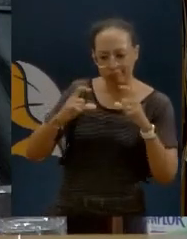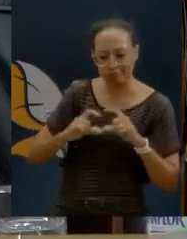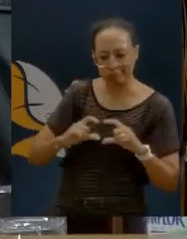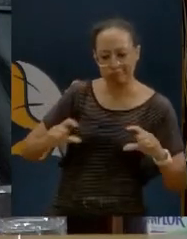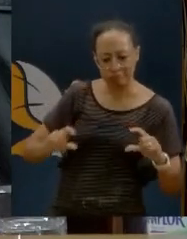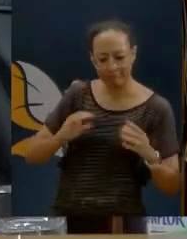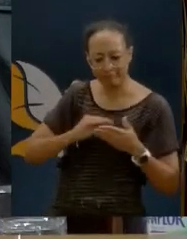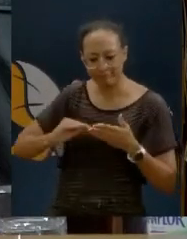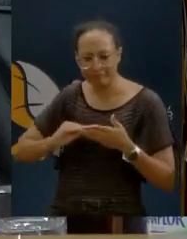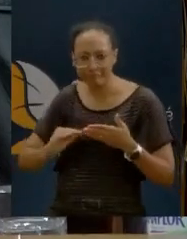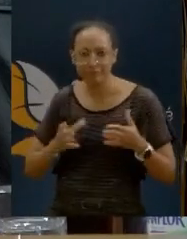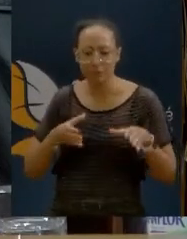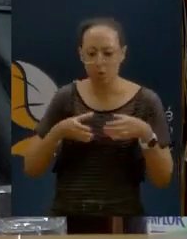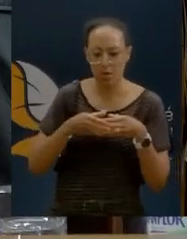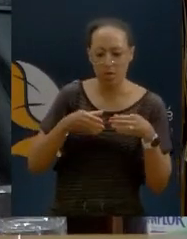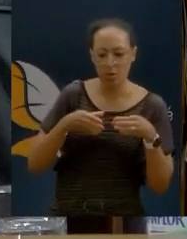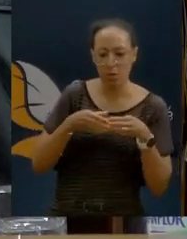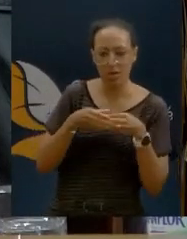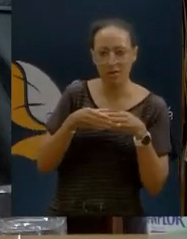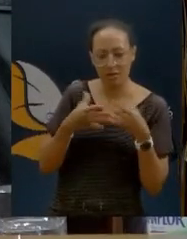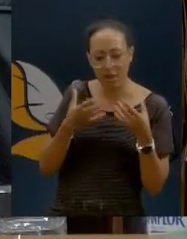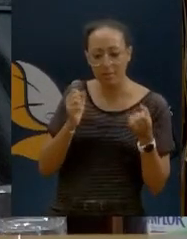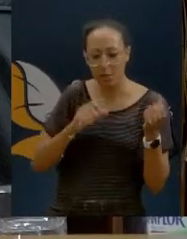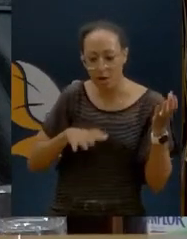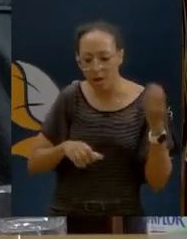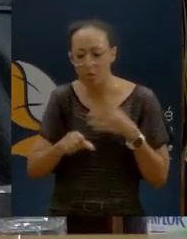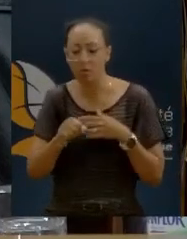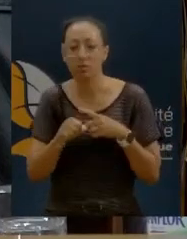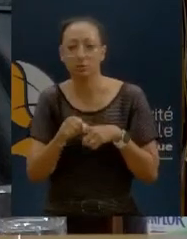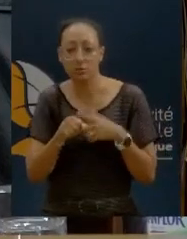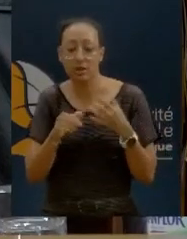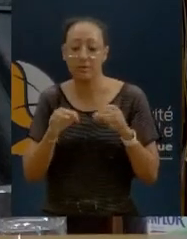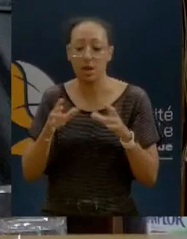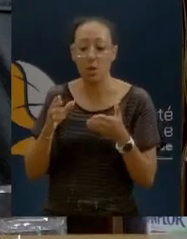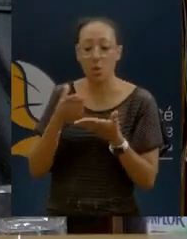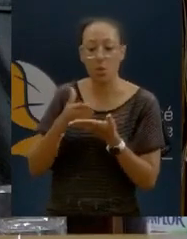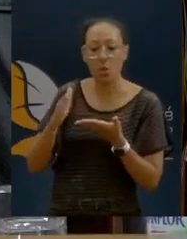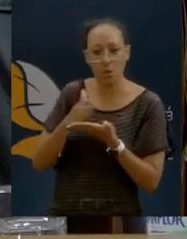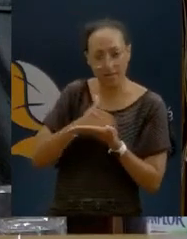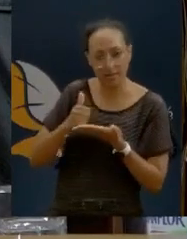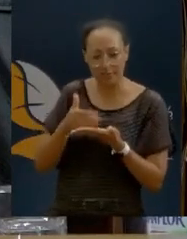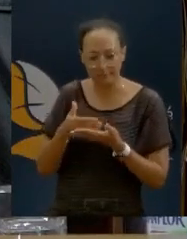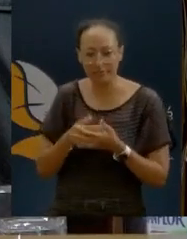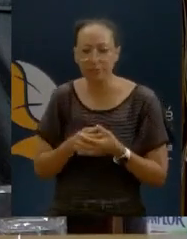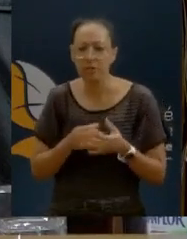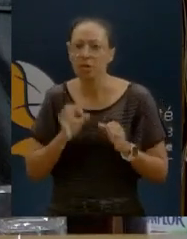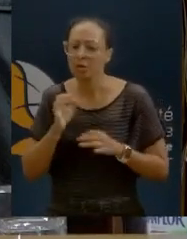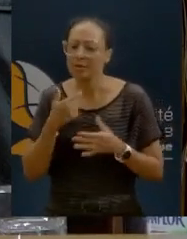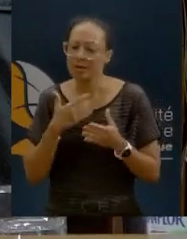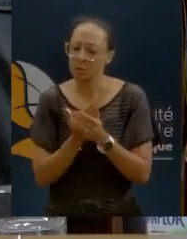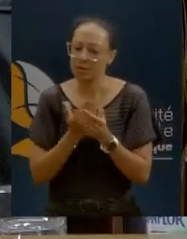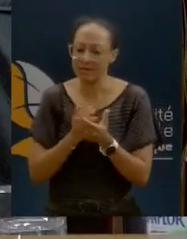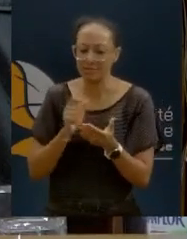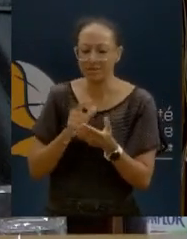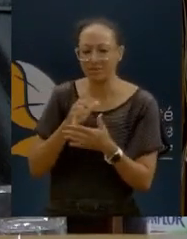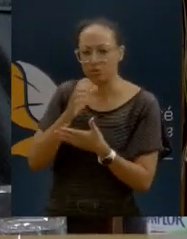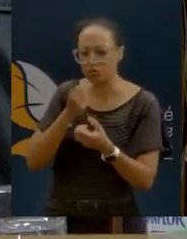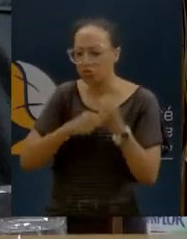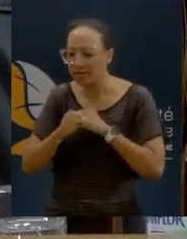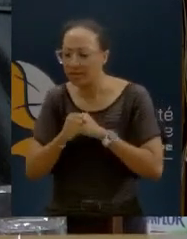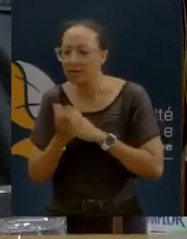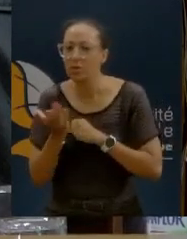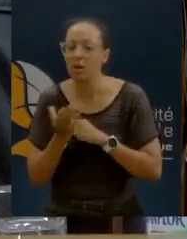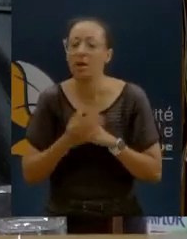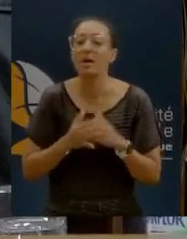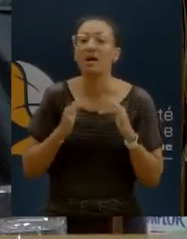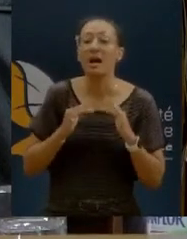la collectivité a pu récupérer par le biais de titres de recettes. Moi, ce qui me gêne dans ce dossier, c'est que